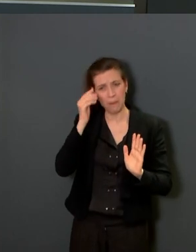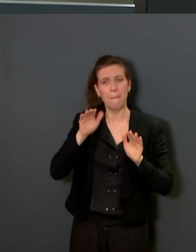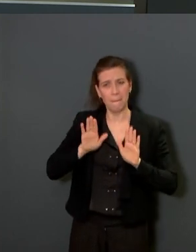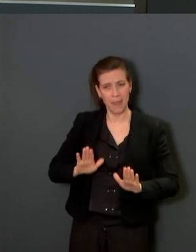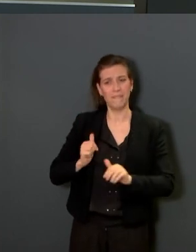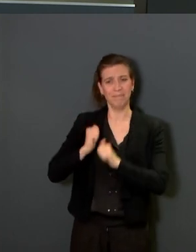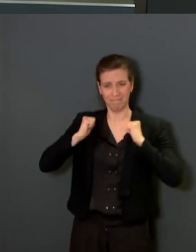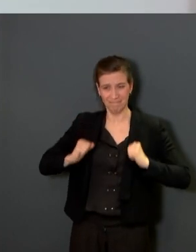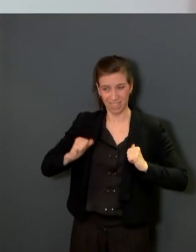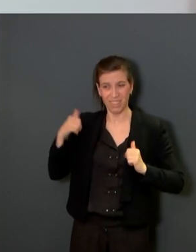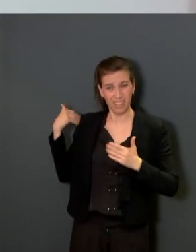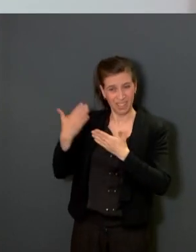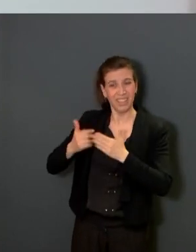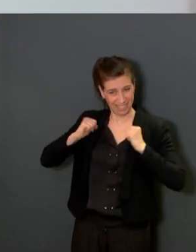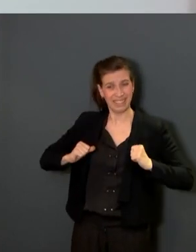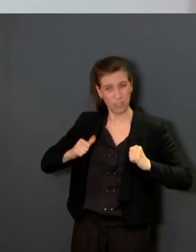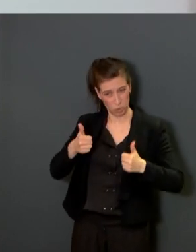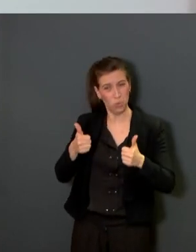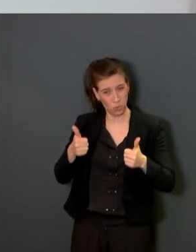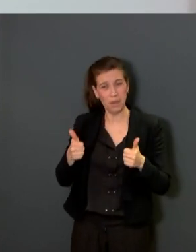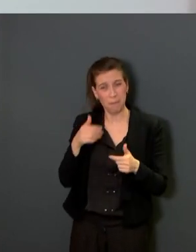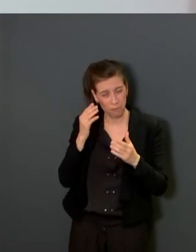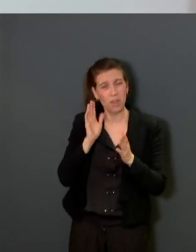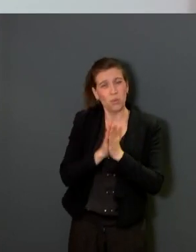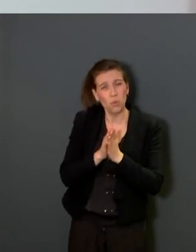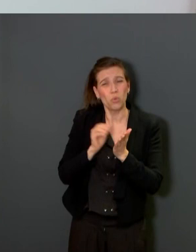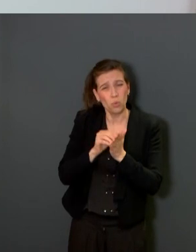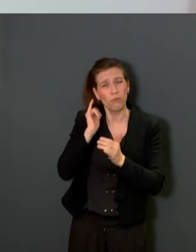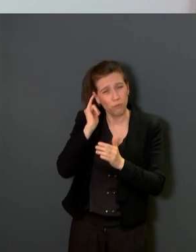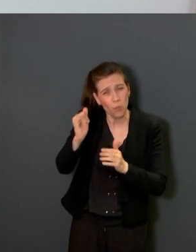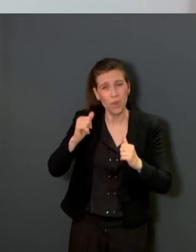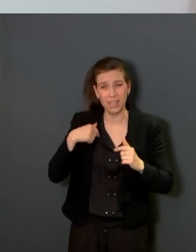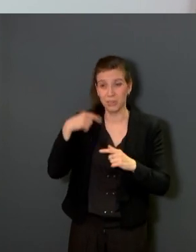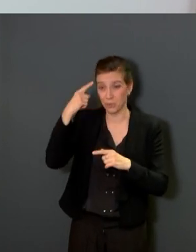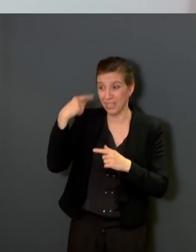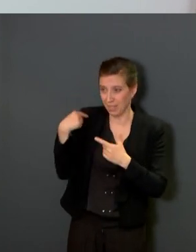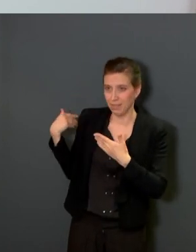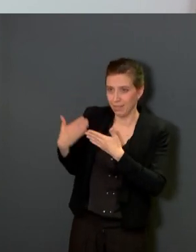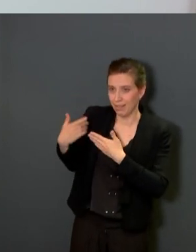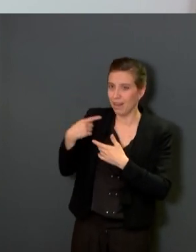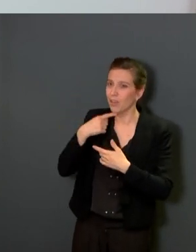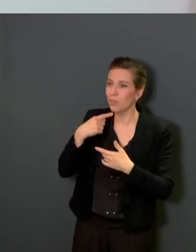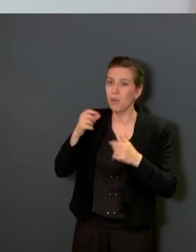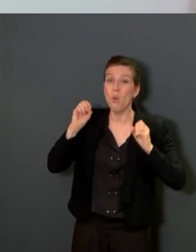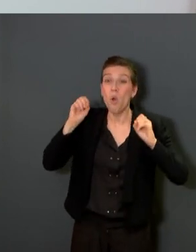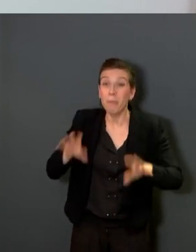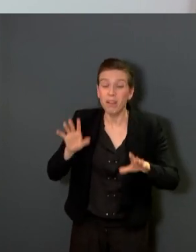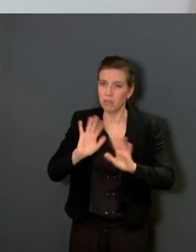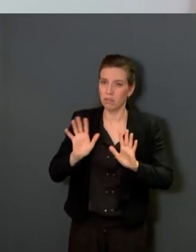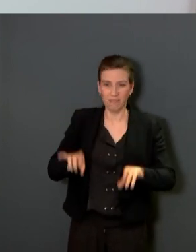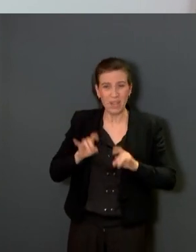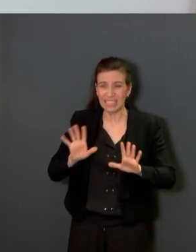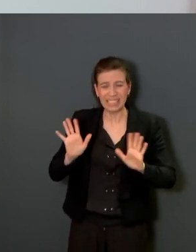geleverd, het laatste jaar, zeker ook de laatste tijd. En we mogen nu niet de armen laten zakken, we mogen nu niet opgeven, we